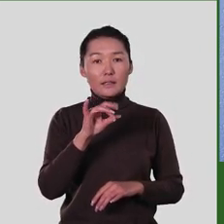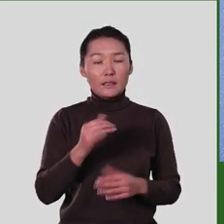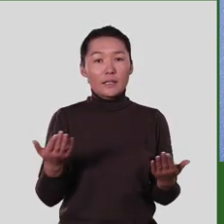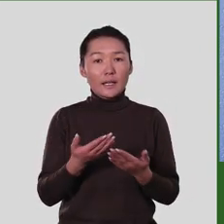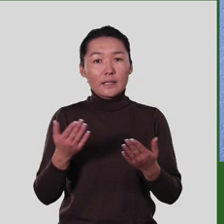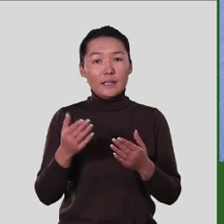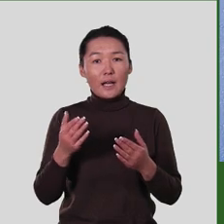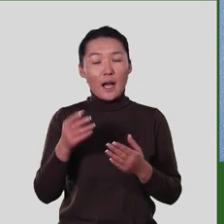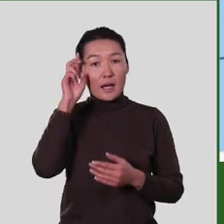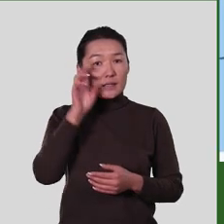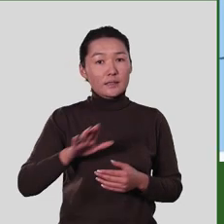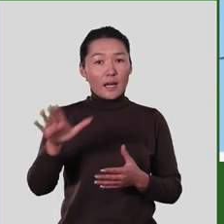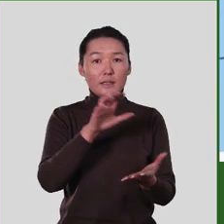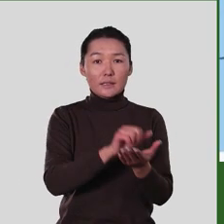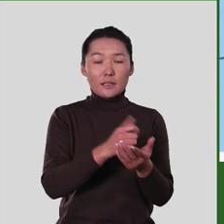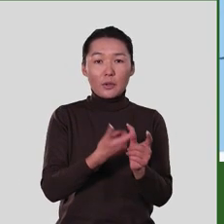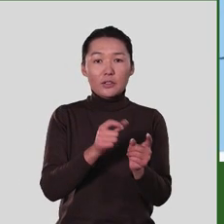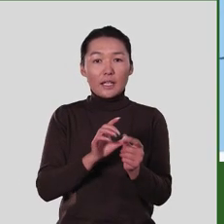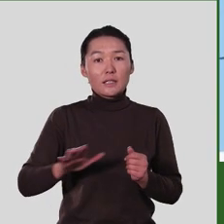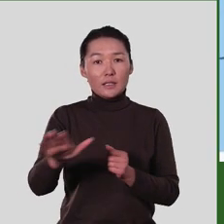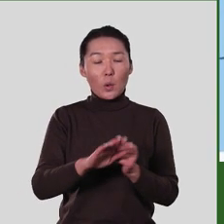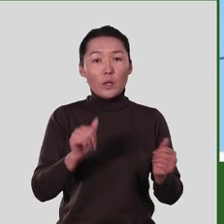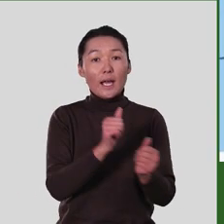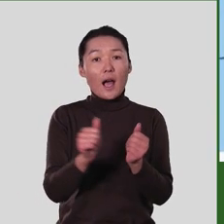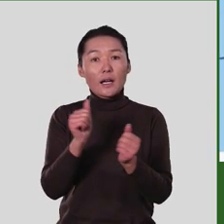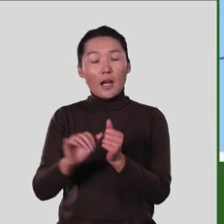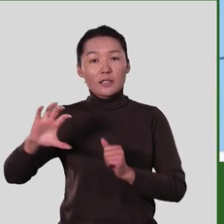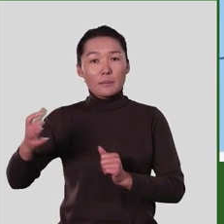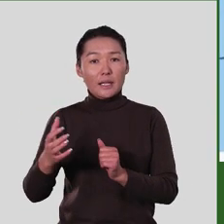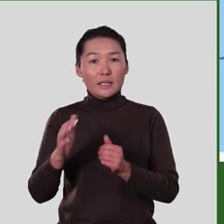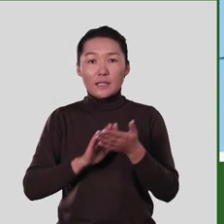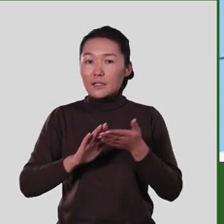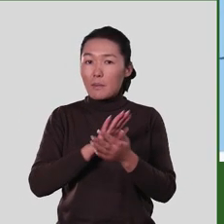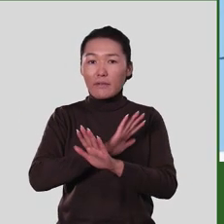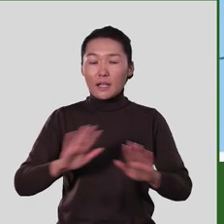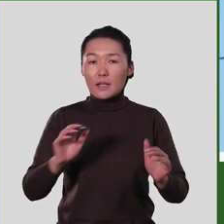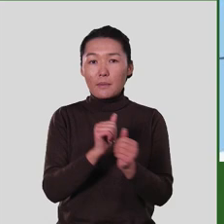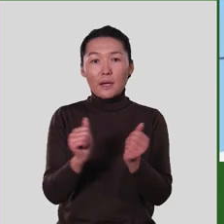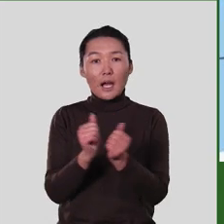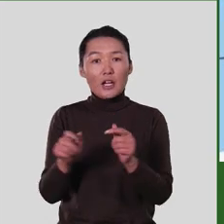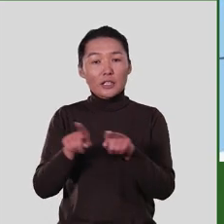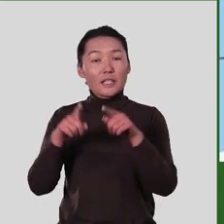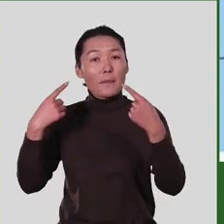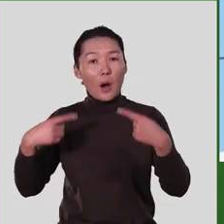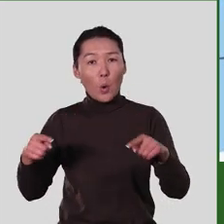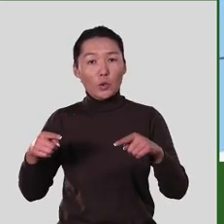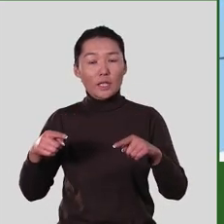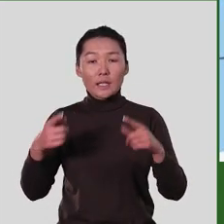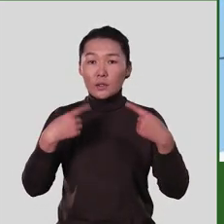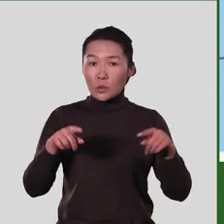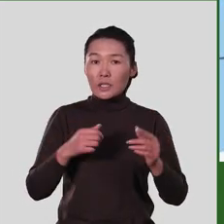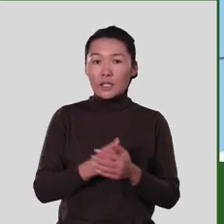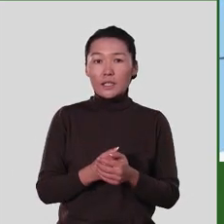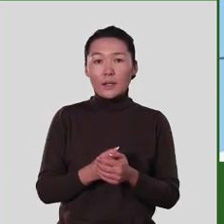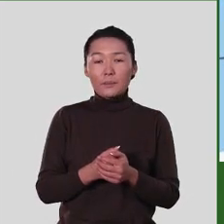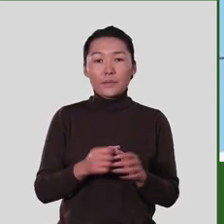эти территории. Каждый материк неповторим. Каждый не похож на все остальные.